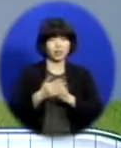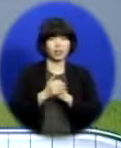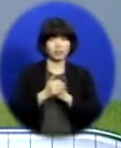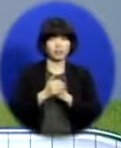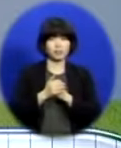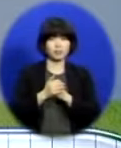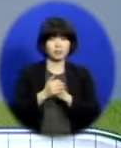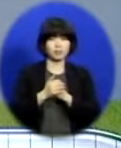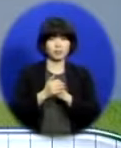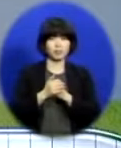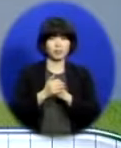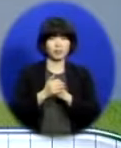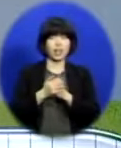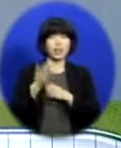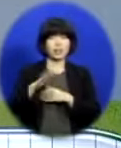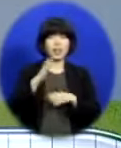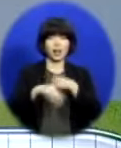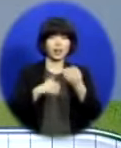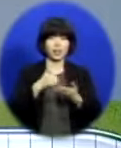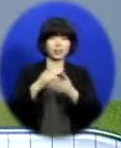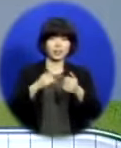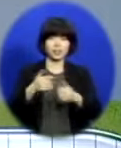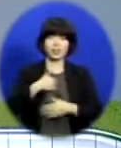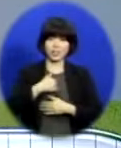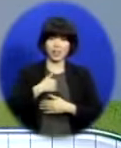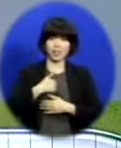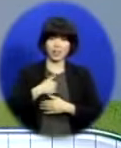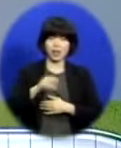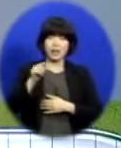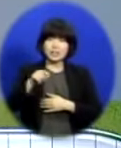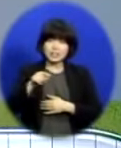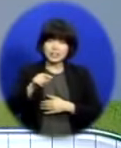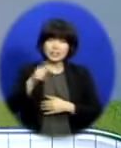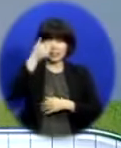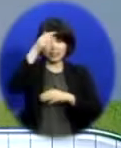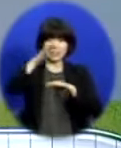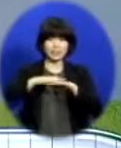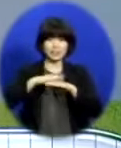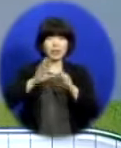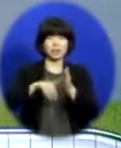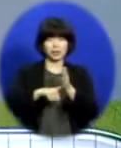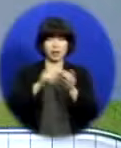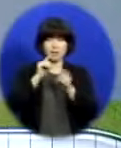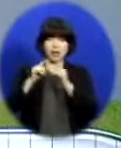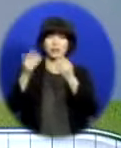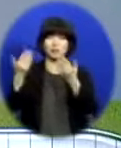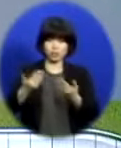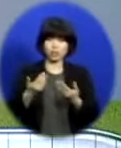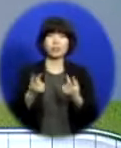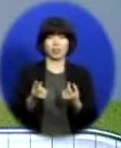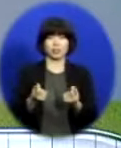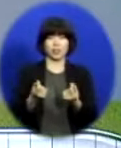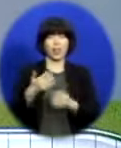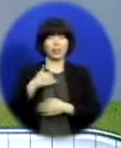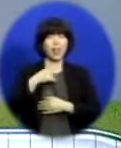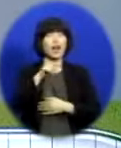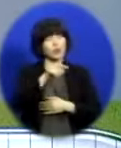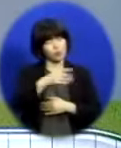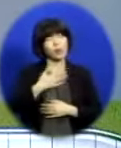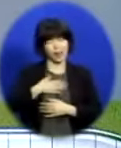겁니까 근데 하나님께서 저에게 바로 그 예배 때 저에게 말씀하시는 것 같았어요 내가 너를